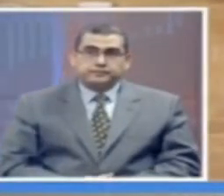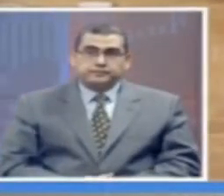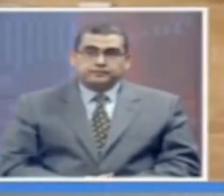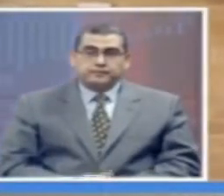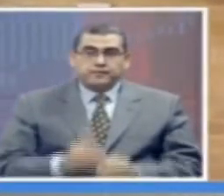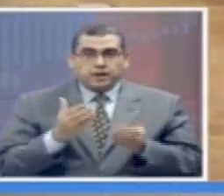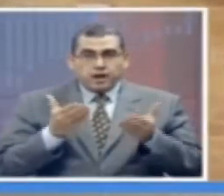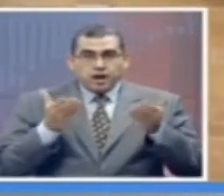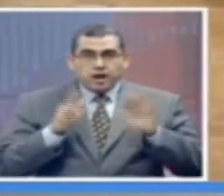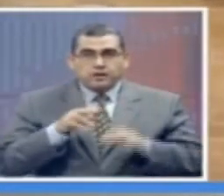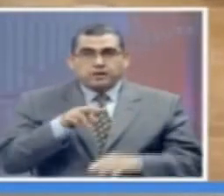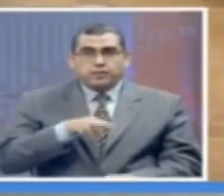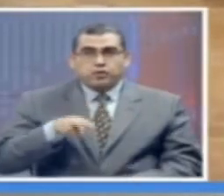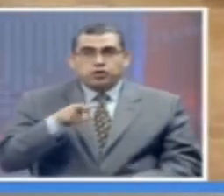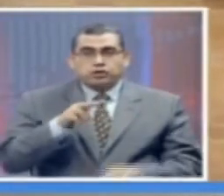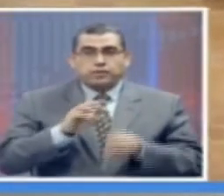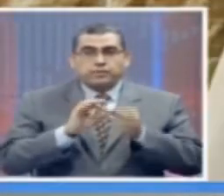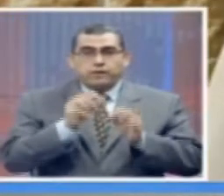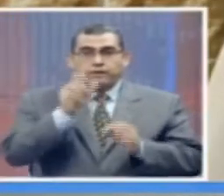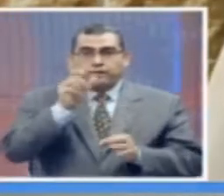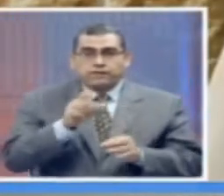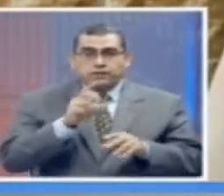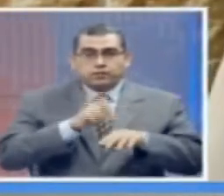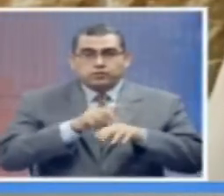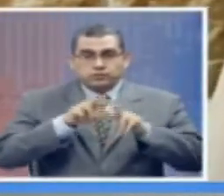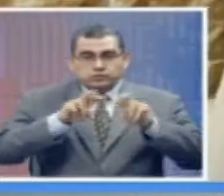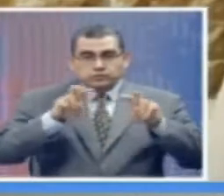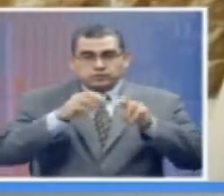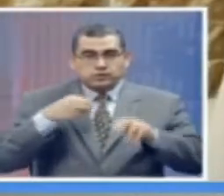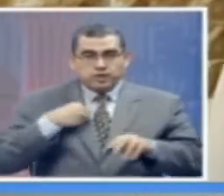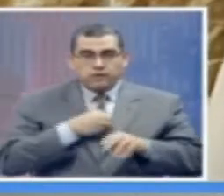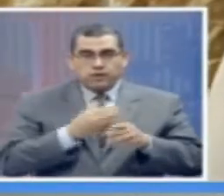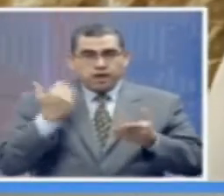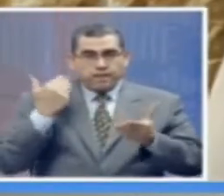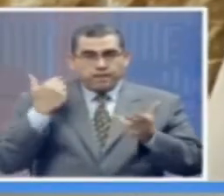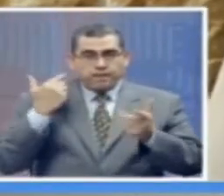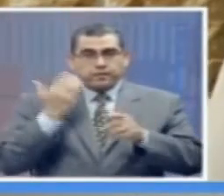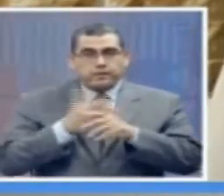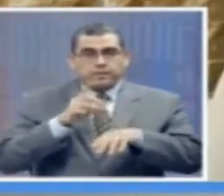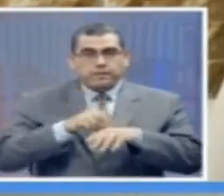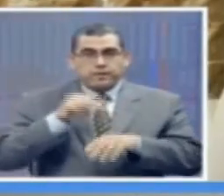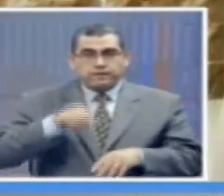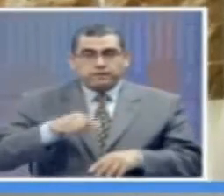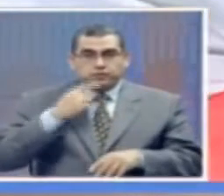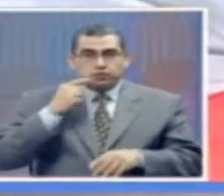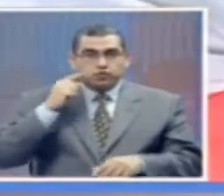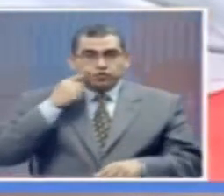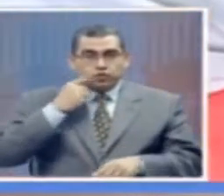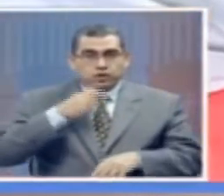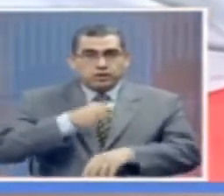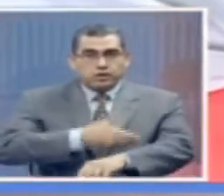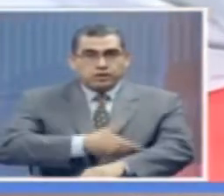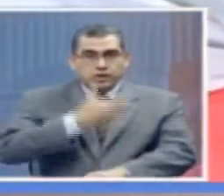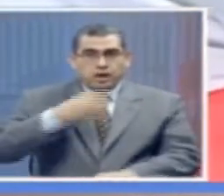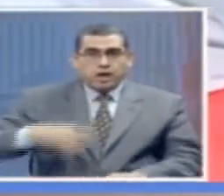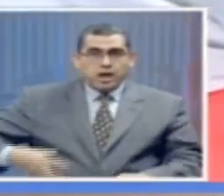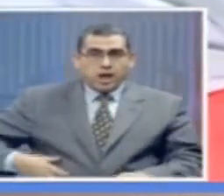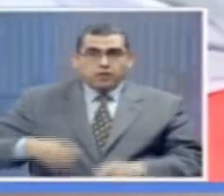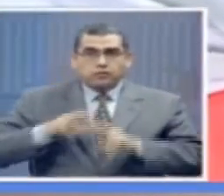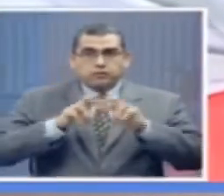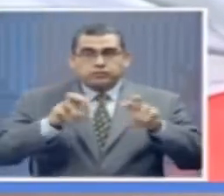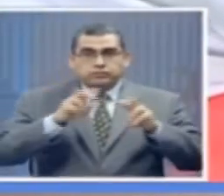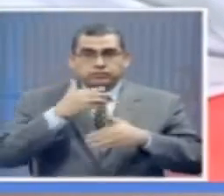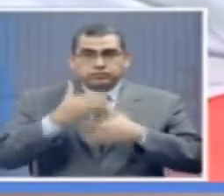أكثر من 28 مليون مواطن تم عمل الفحص الطبي لهم للاكتشاف المبكر لأمراض المزمنة كالسكر والضغط والاعتلال الكلوي